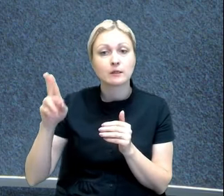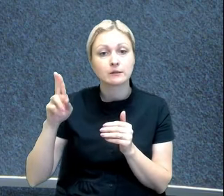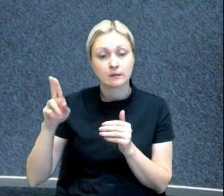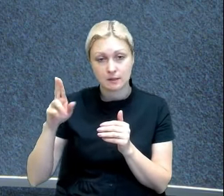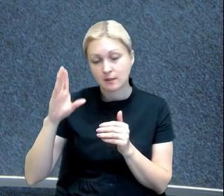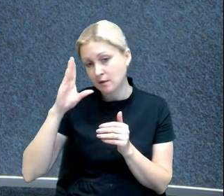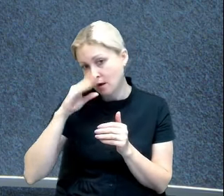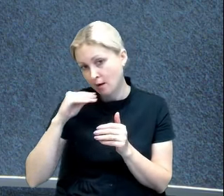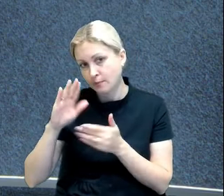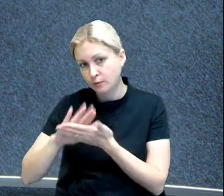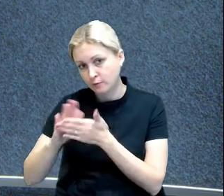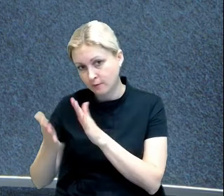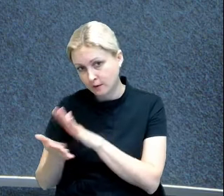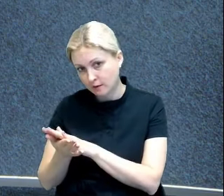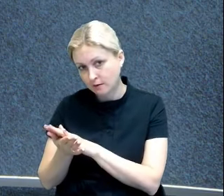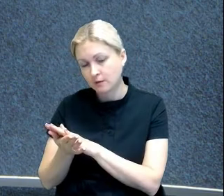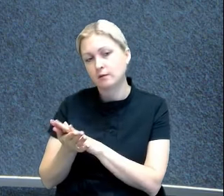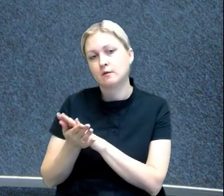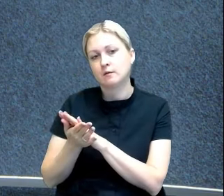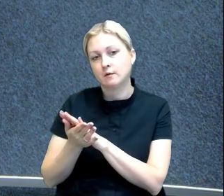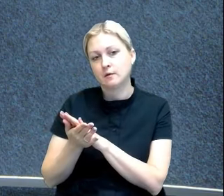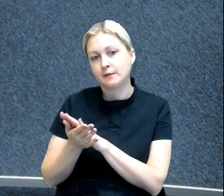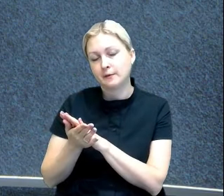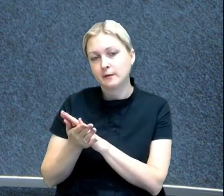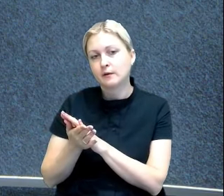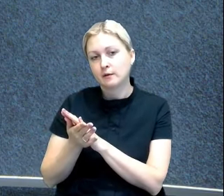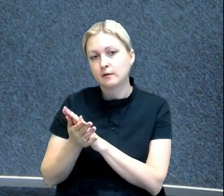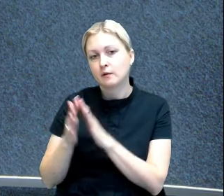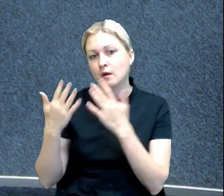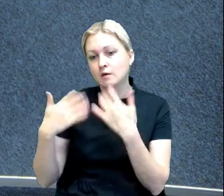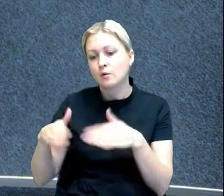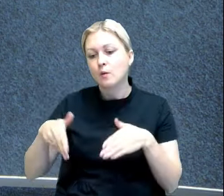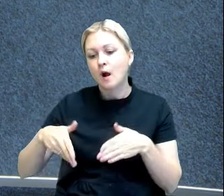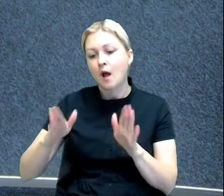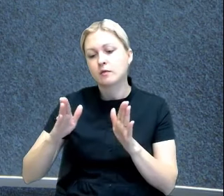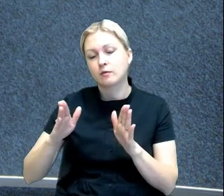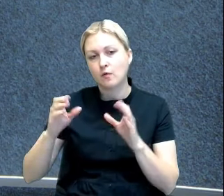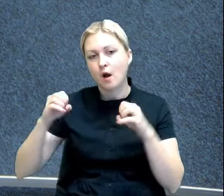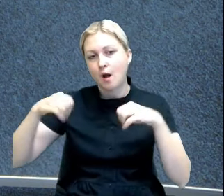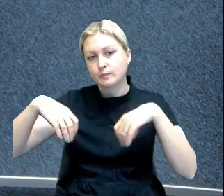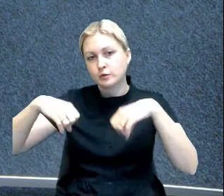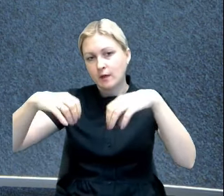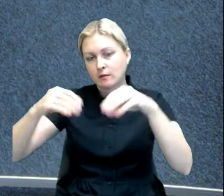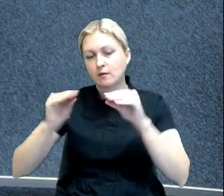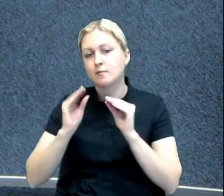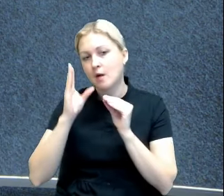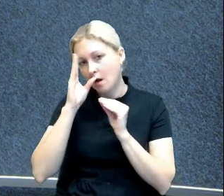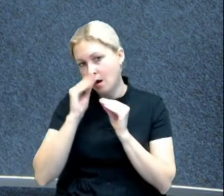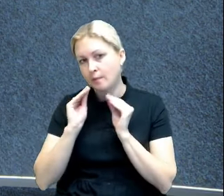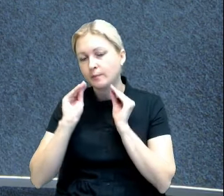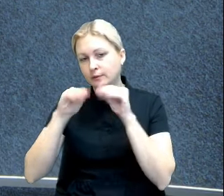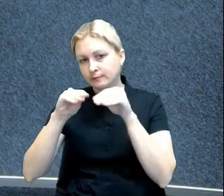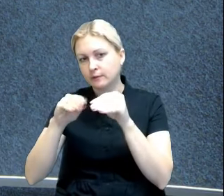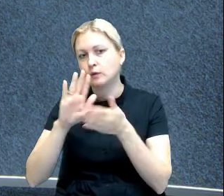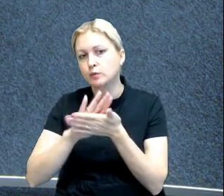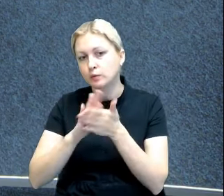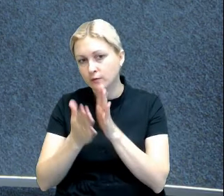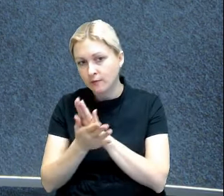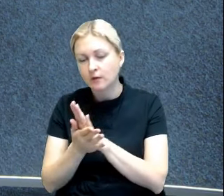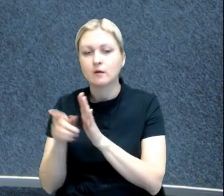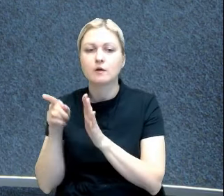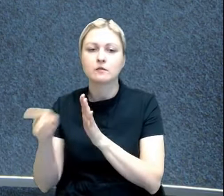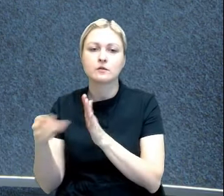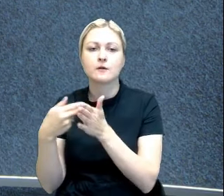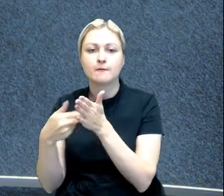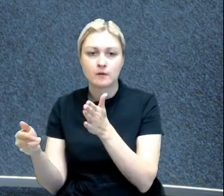tvarkytis jie įrodė su perimdami gatvių apšvietimą kad jie sugebės sutvarkyti iš šitą mažą nedidelį objektėlį